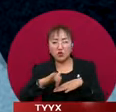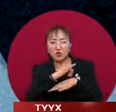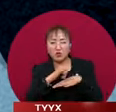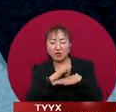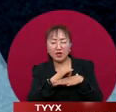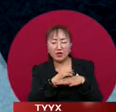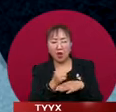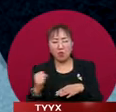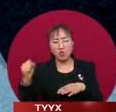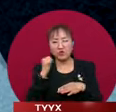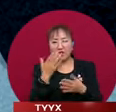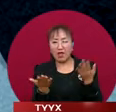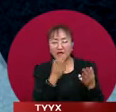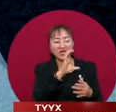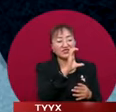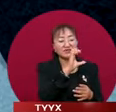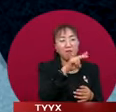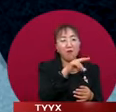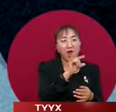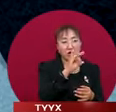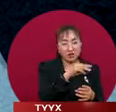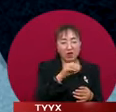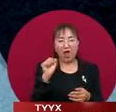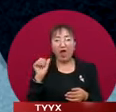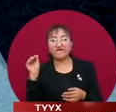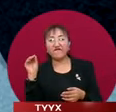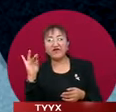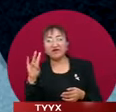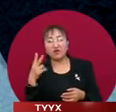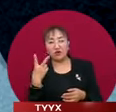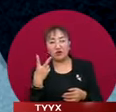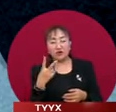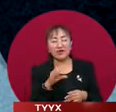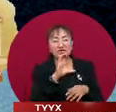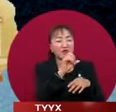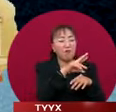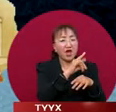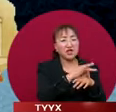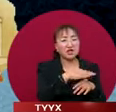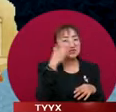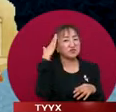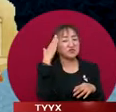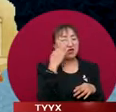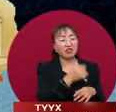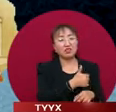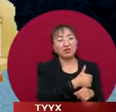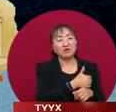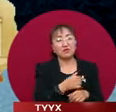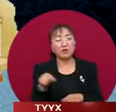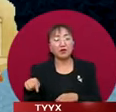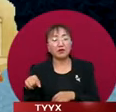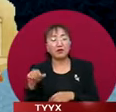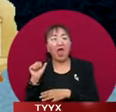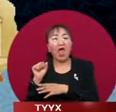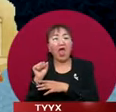хамгийн хүчирхэг нь Спарт болон Афин хот байв. Спарт нь цэргийн дэглэм, цөөхөн засаглалтай, харин Афин нь